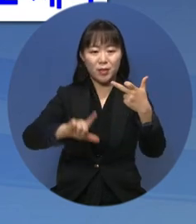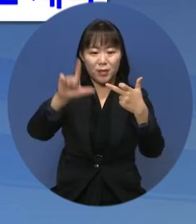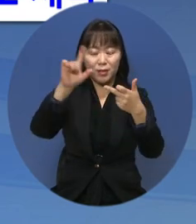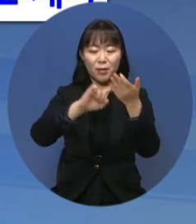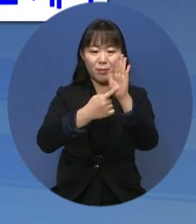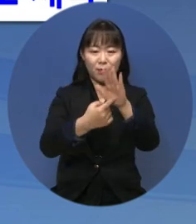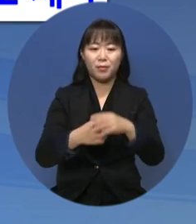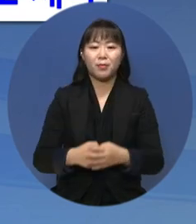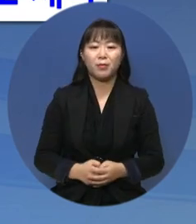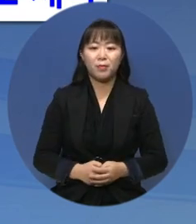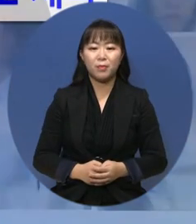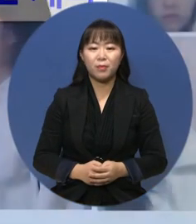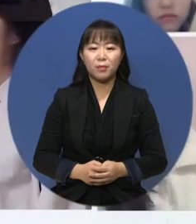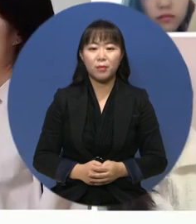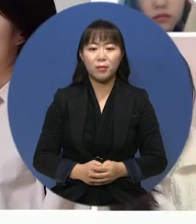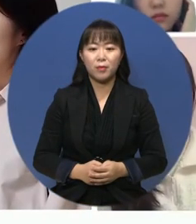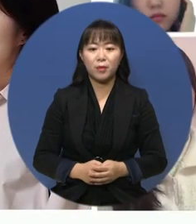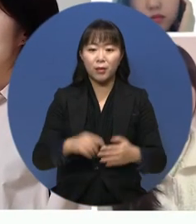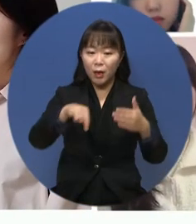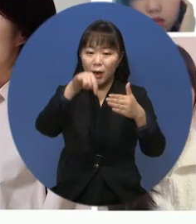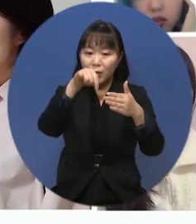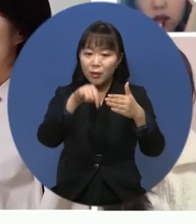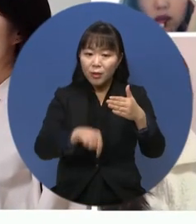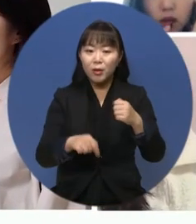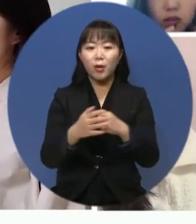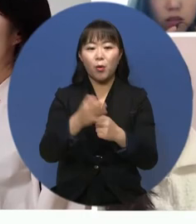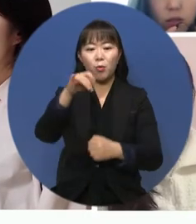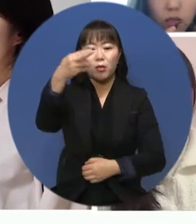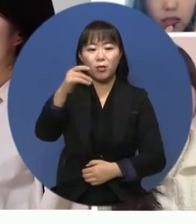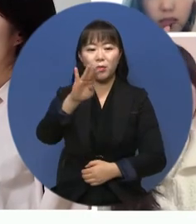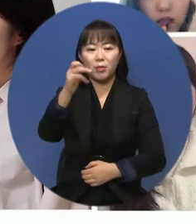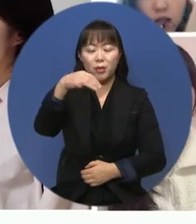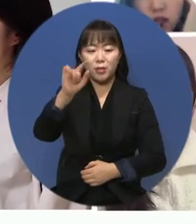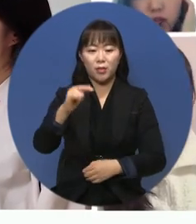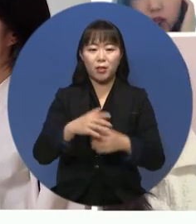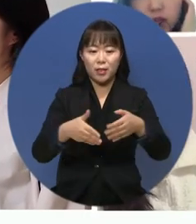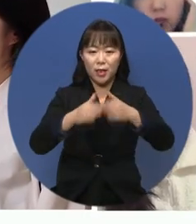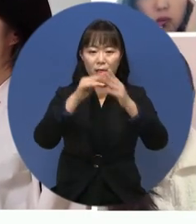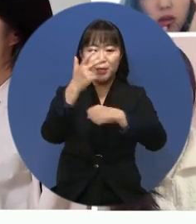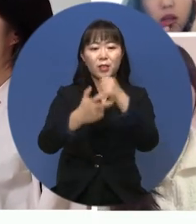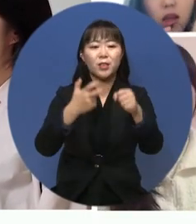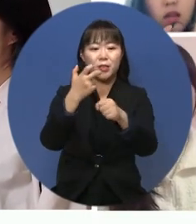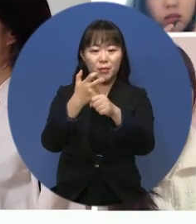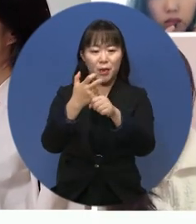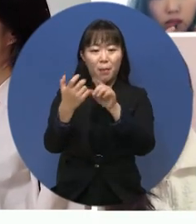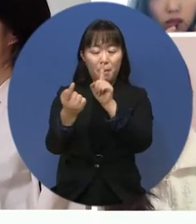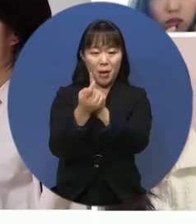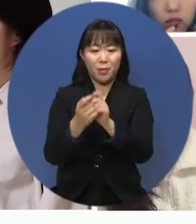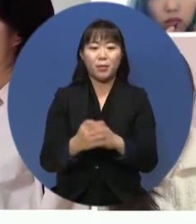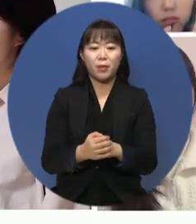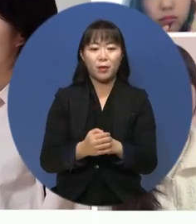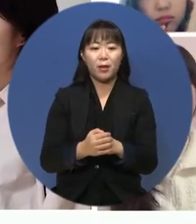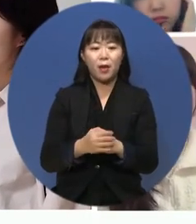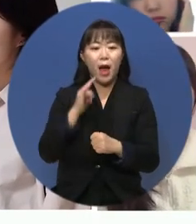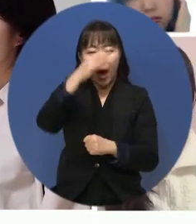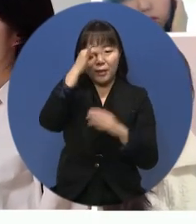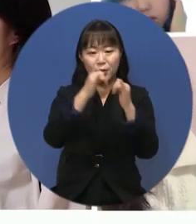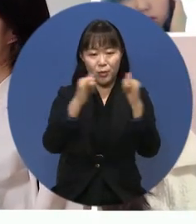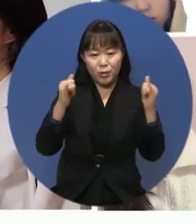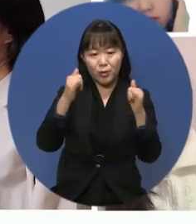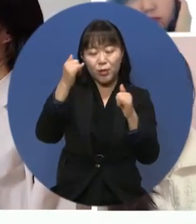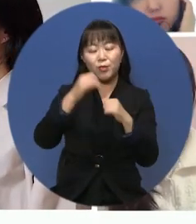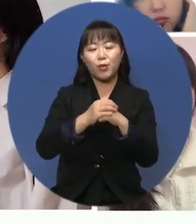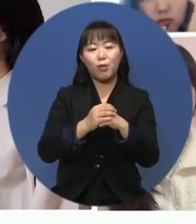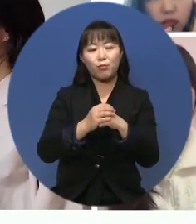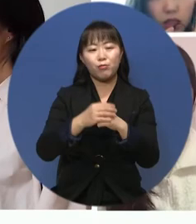밝혔습니다 칭호로 캠페인 히어로는 월드비전 창립 70주년을 맞아 진행됐으며 아티스트와 후원자가